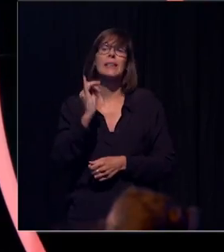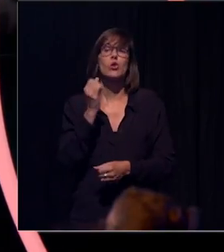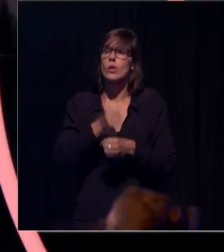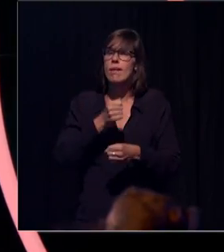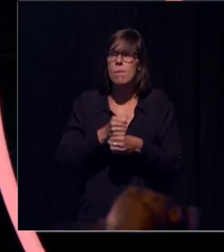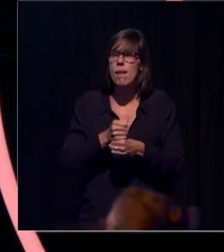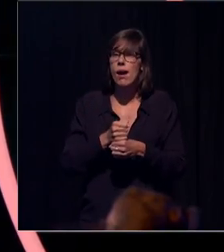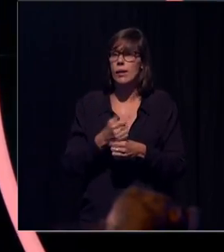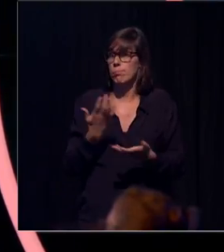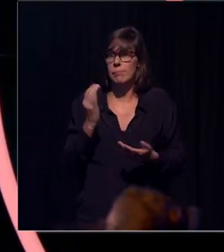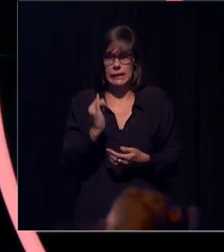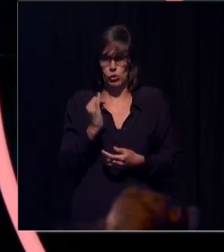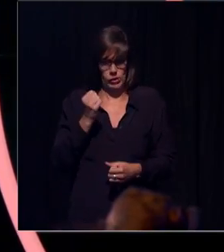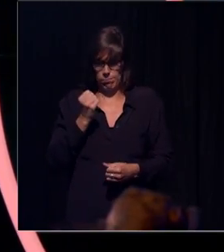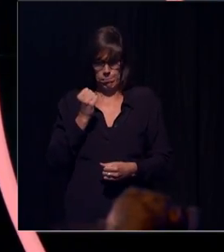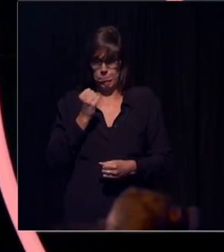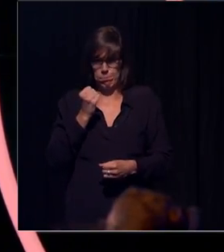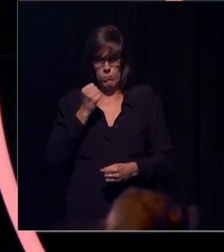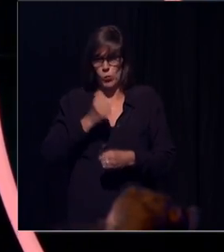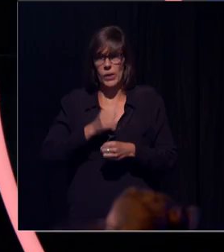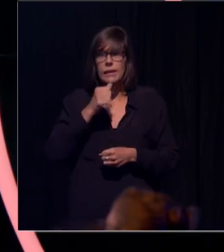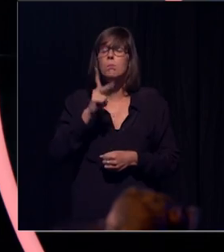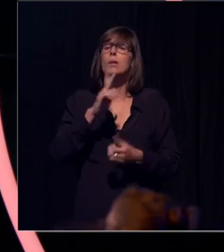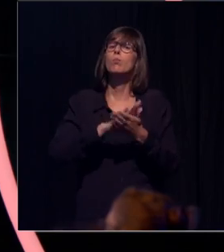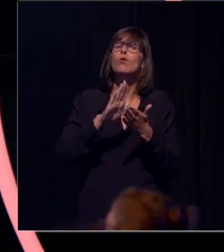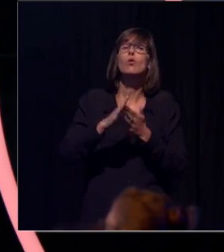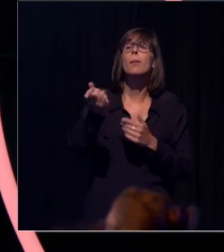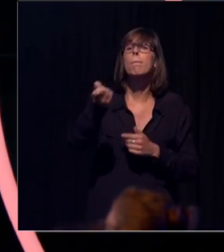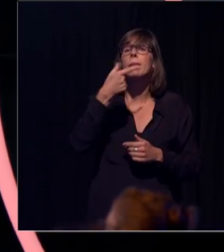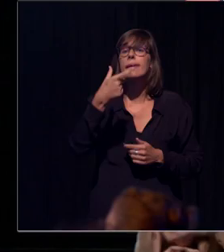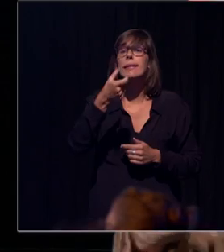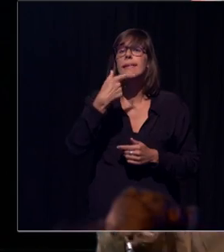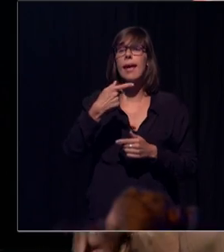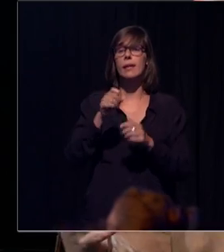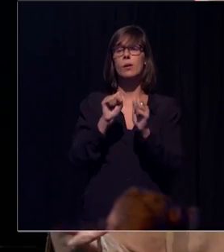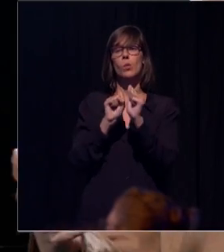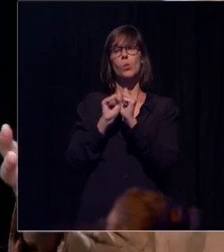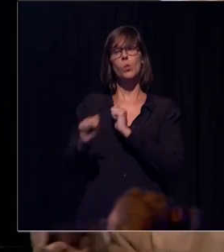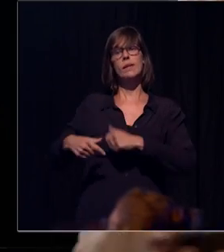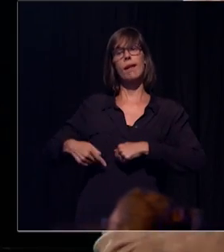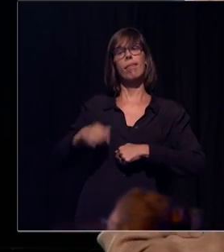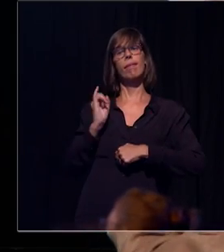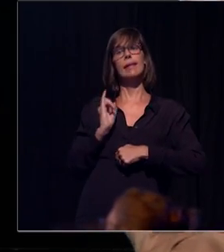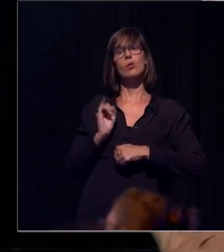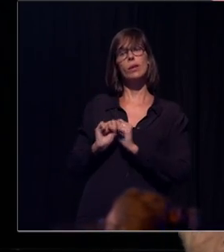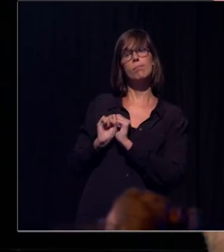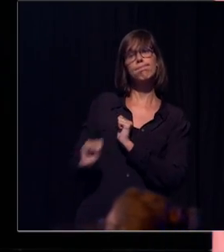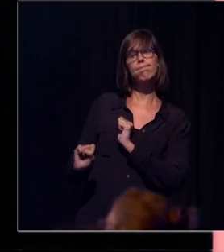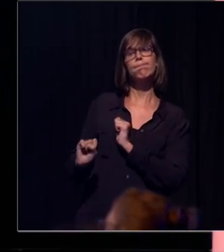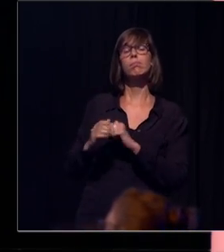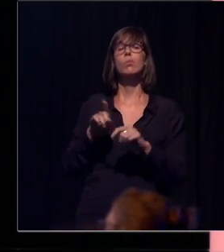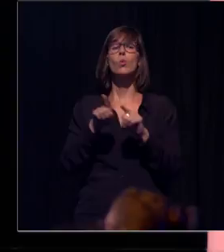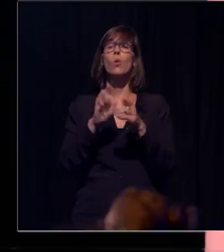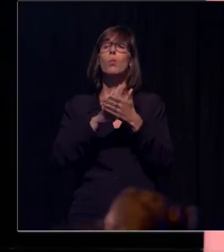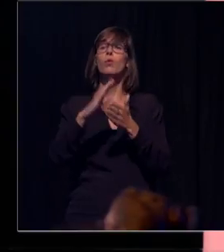omdat de insuline haar werk niet kan doen. Bijvoorbeeld omdat je medicijnen inneemt die je weerstandig maken aan de werking van